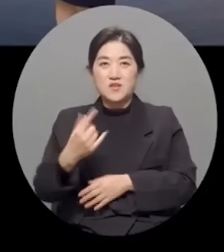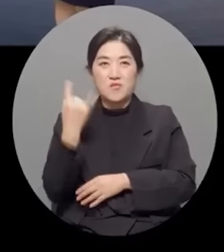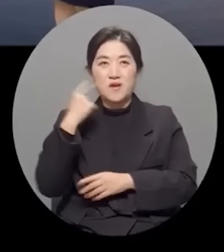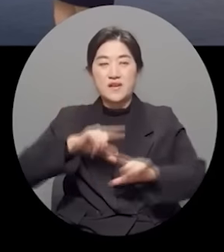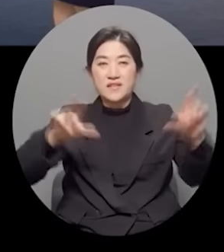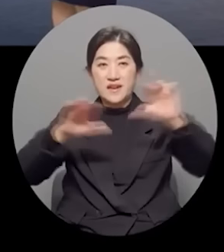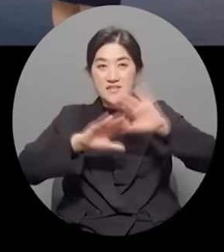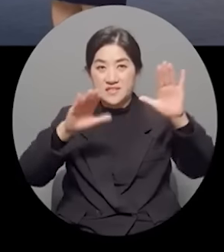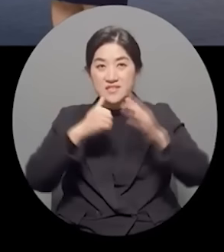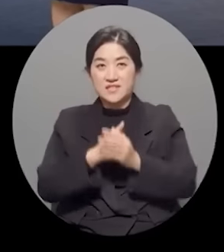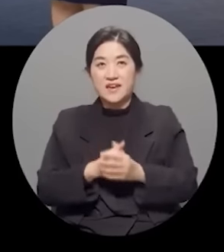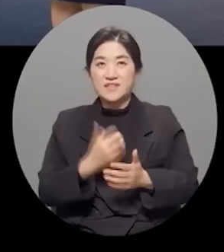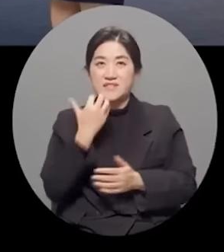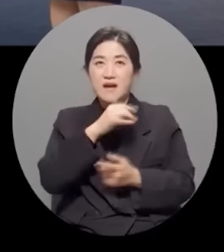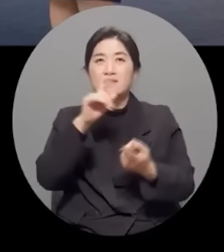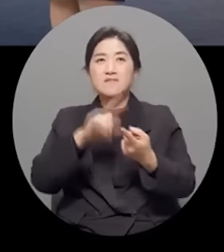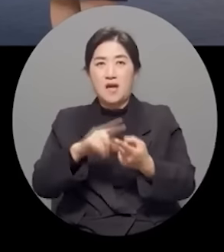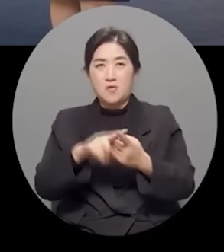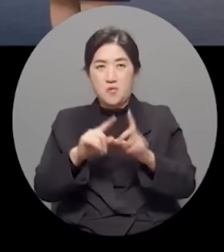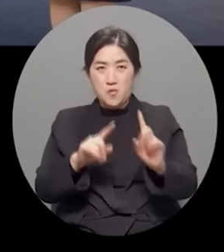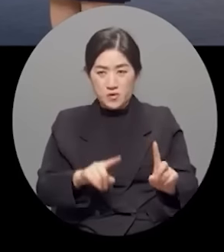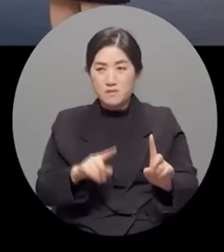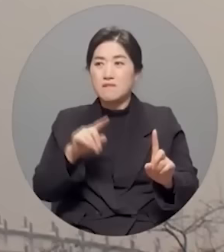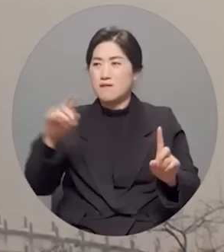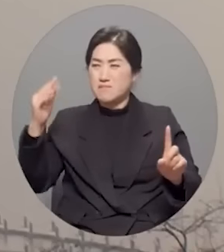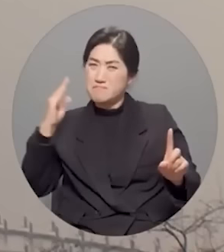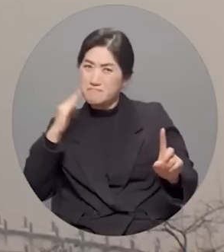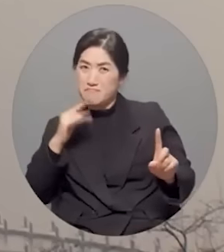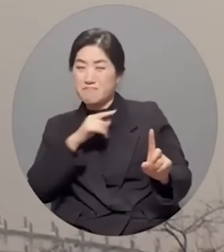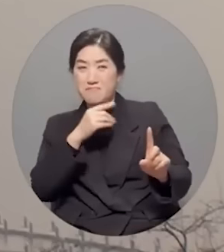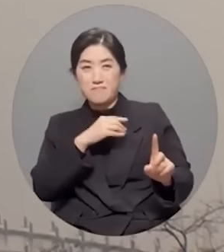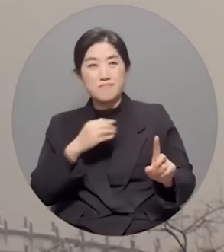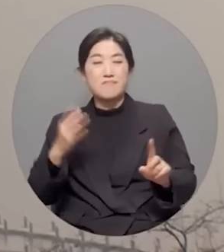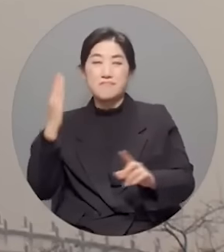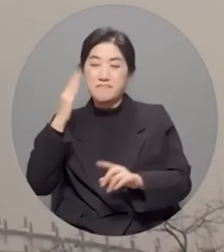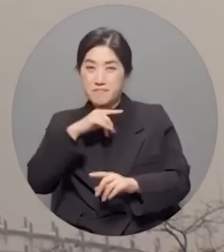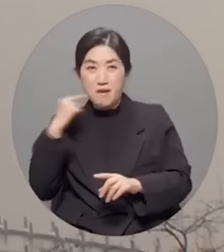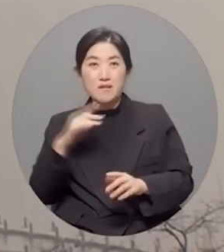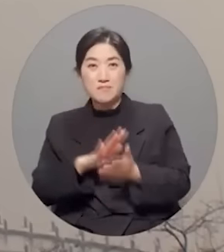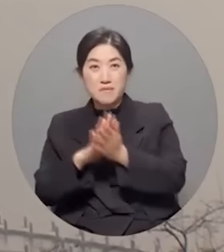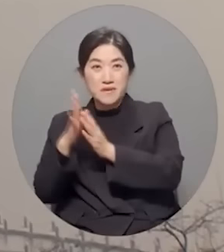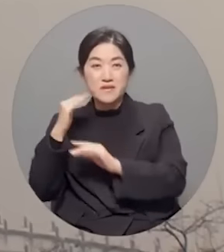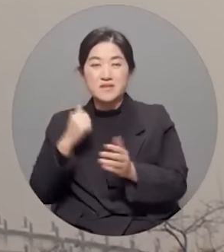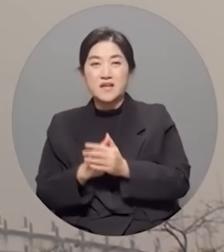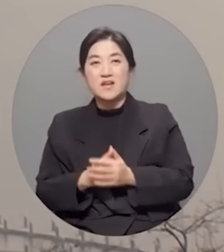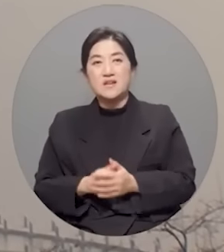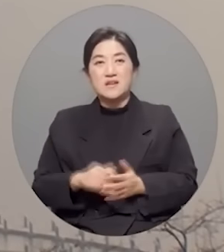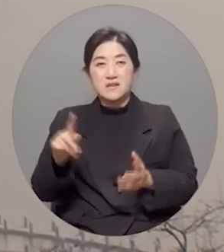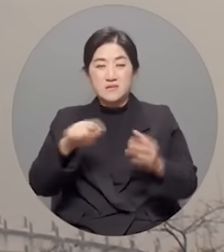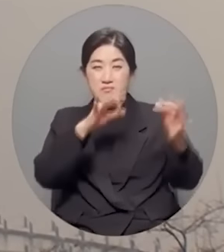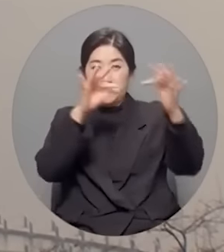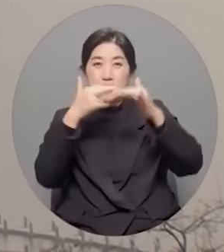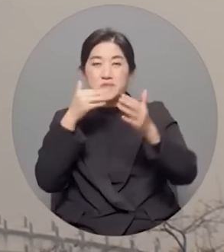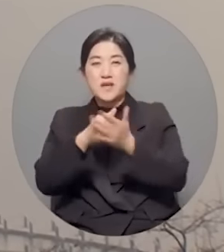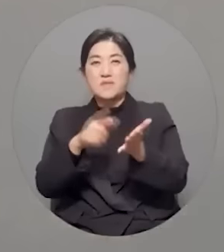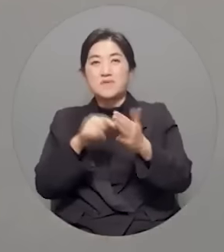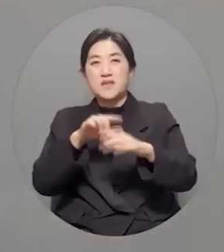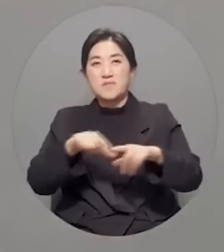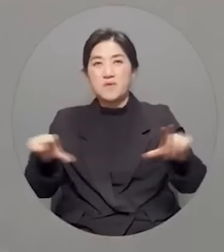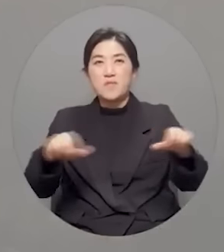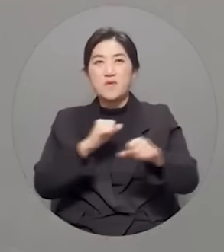코너에서도 이 색상들을 적용해왔습니다 황사 현상이 발생하지 않았을 때 미세먼지는 동상